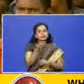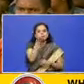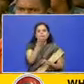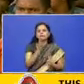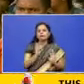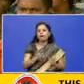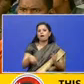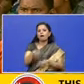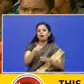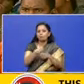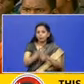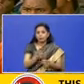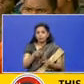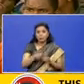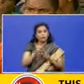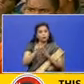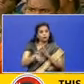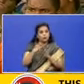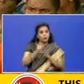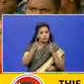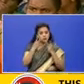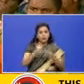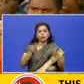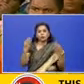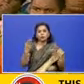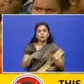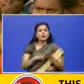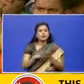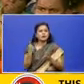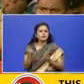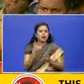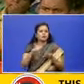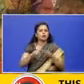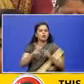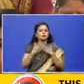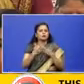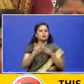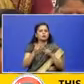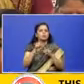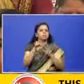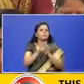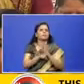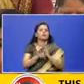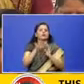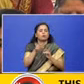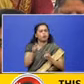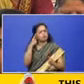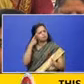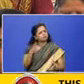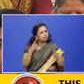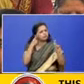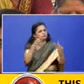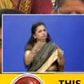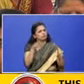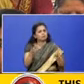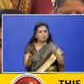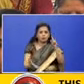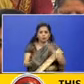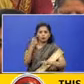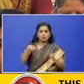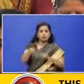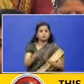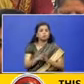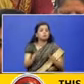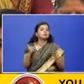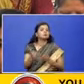है। ये प्रोजेक्ट नई राष्ट्रीय शिक्षा नीति को, उन लक्ष्यों को प्राप्ति में भी बहुत